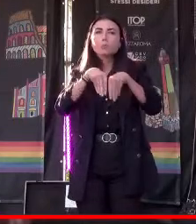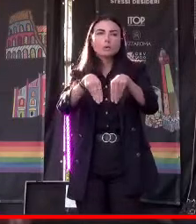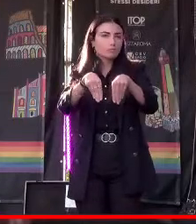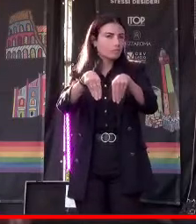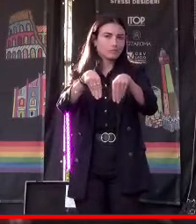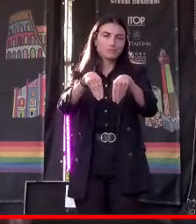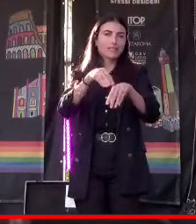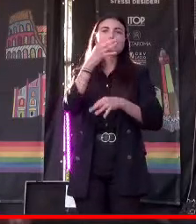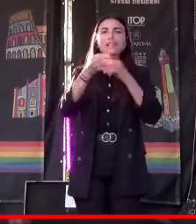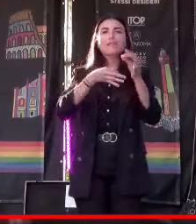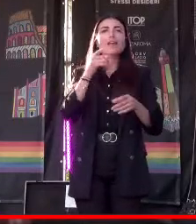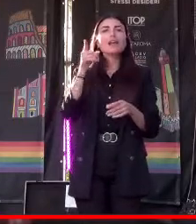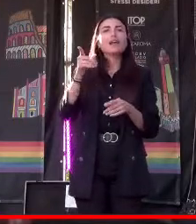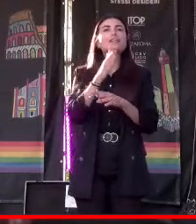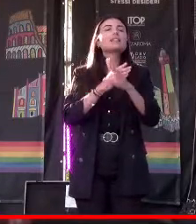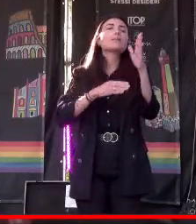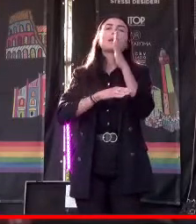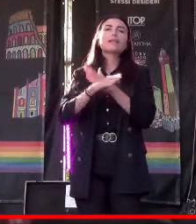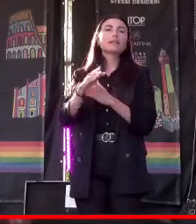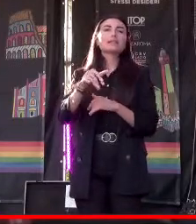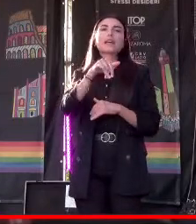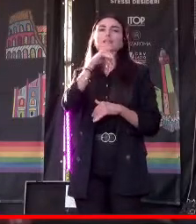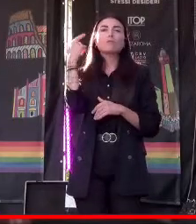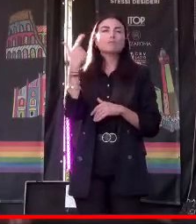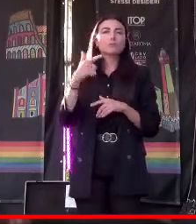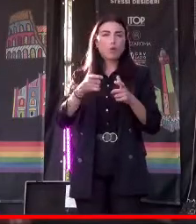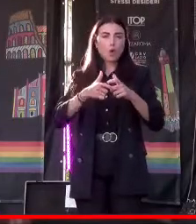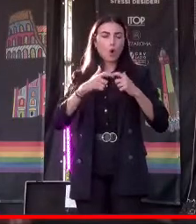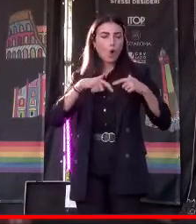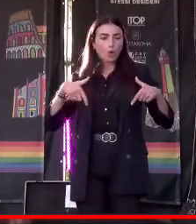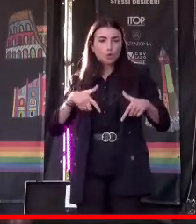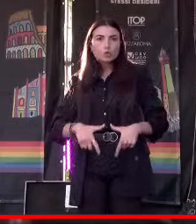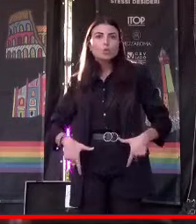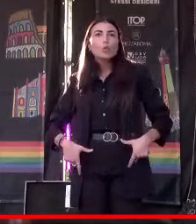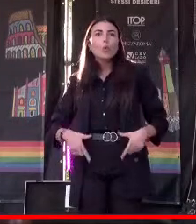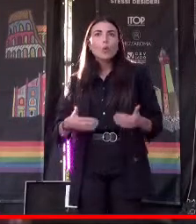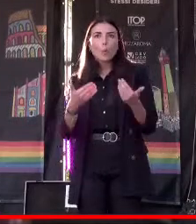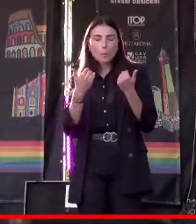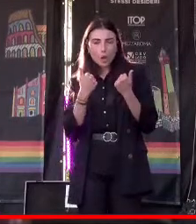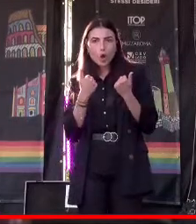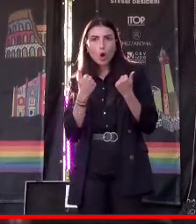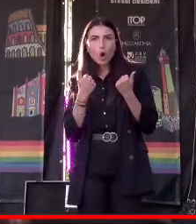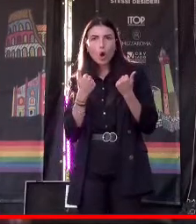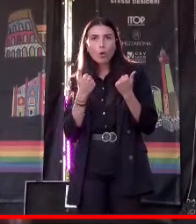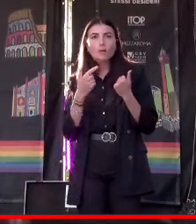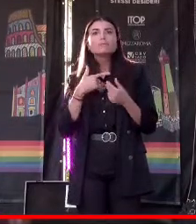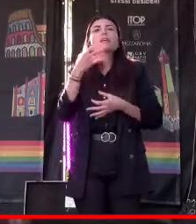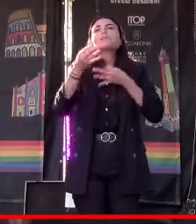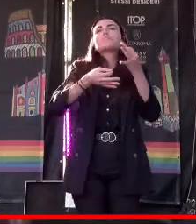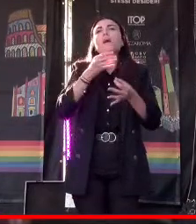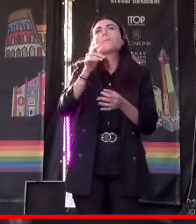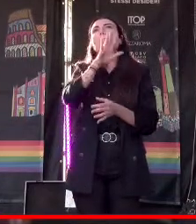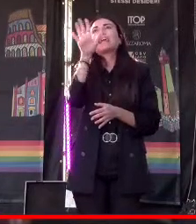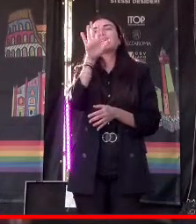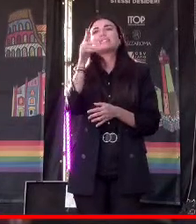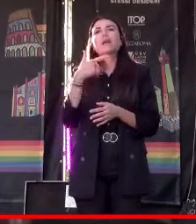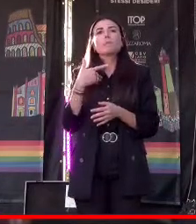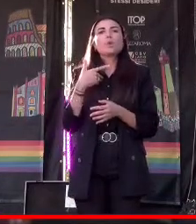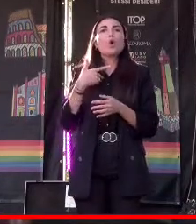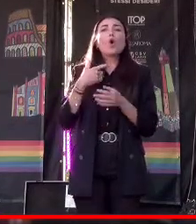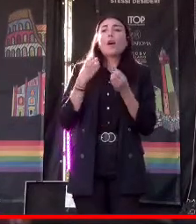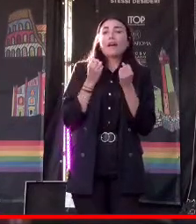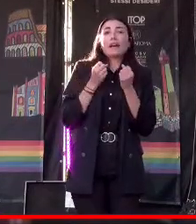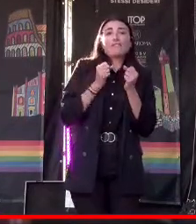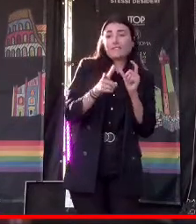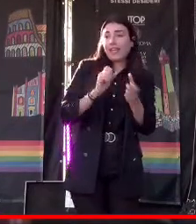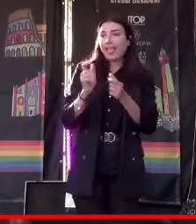nessun bisogno di andarti a comprare un costume, no? Ti riferivi a dei portici probabilmente che appunto finché vendevano solo